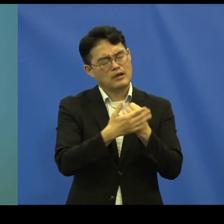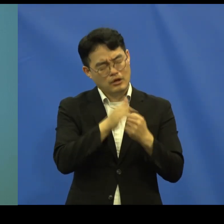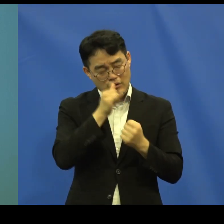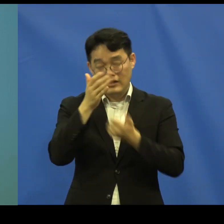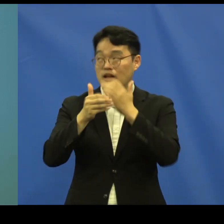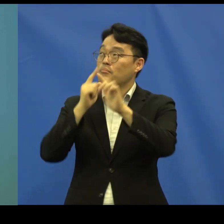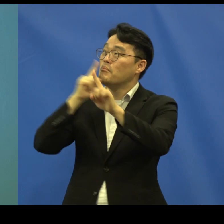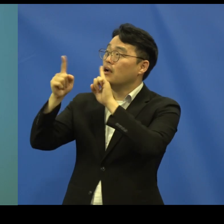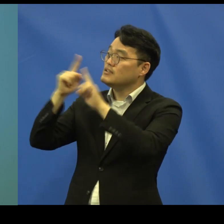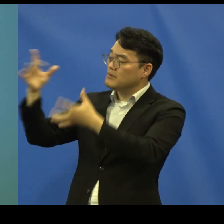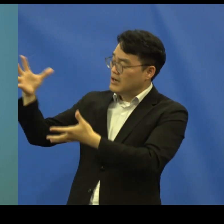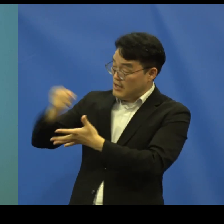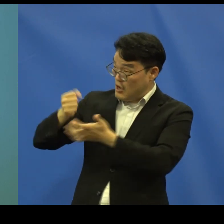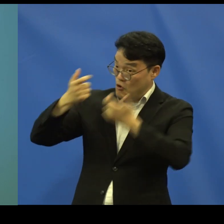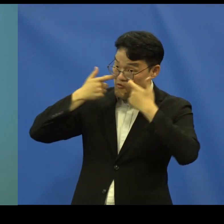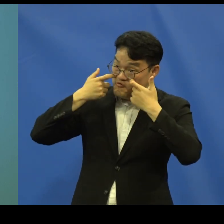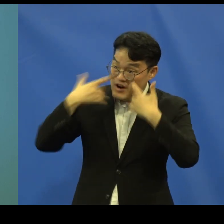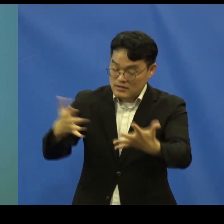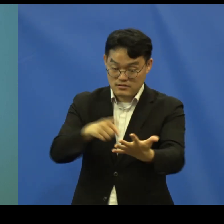있던 우리의 심령들이